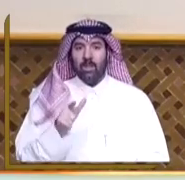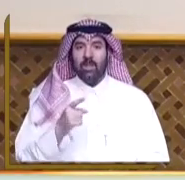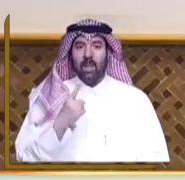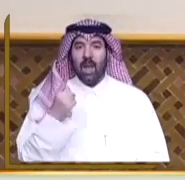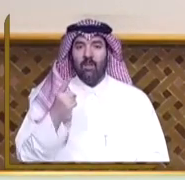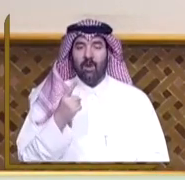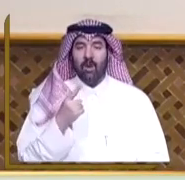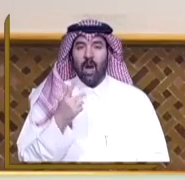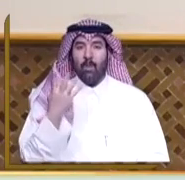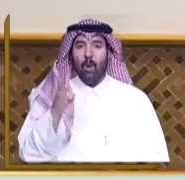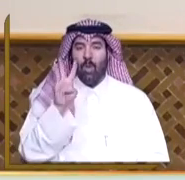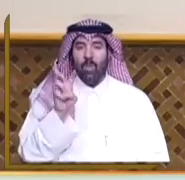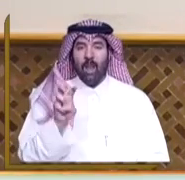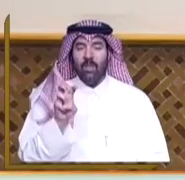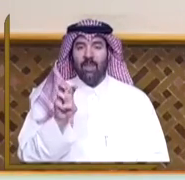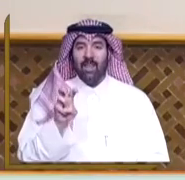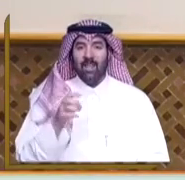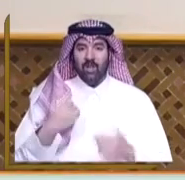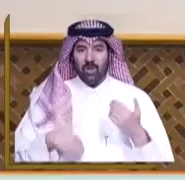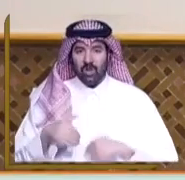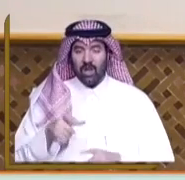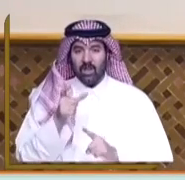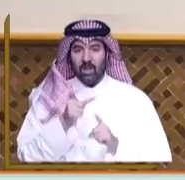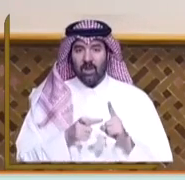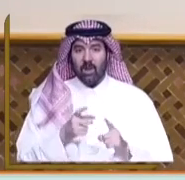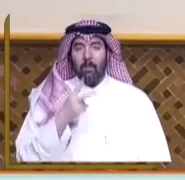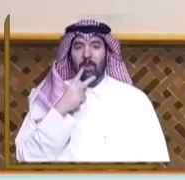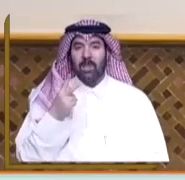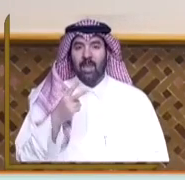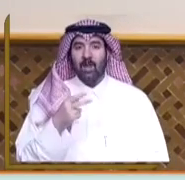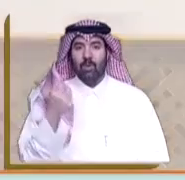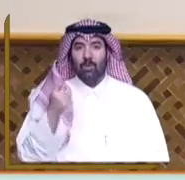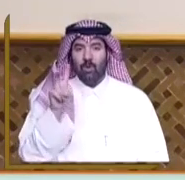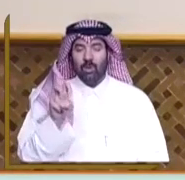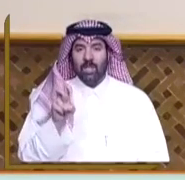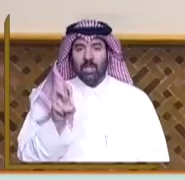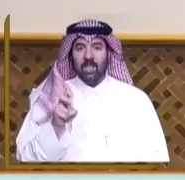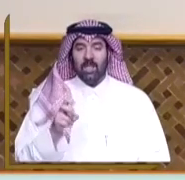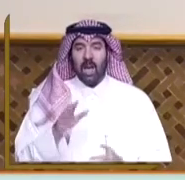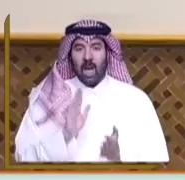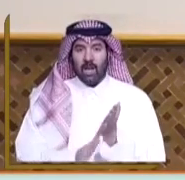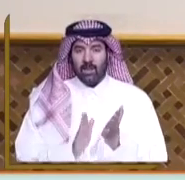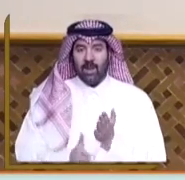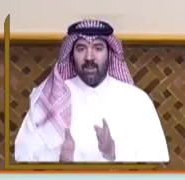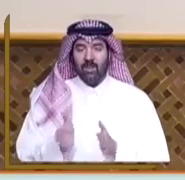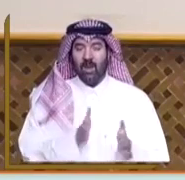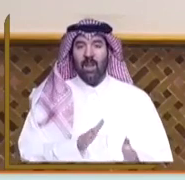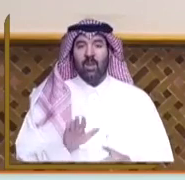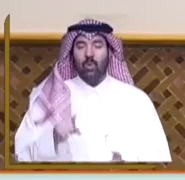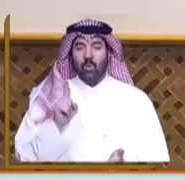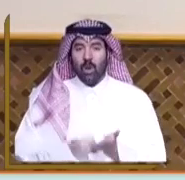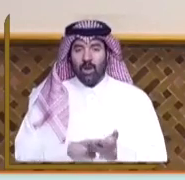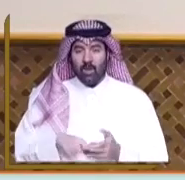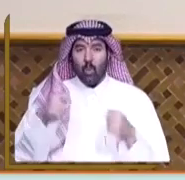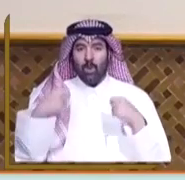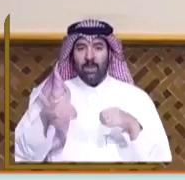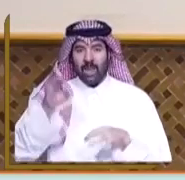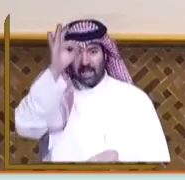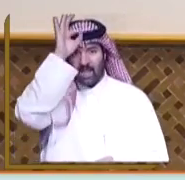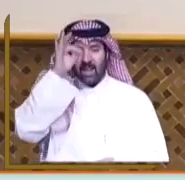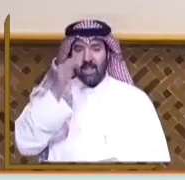1204 جريحا من بينهم 721 في حالة حرجة. وإذ تؤكد وزارة الداخلية أن